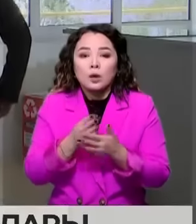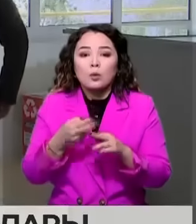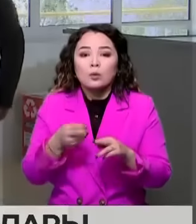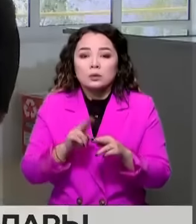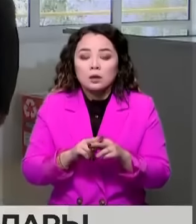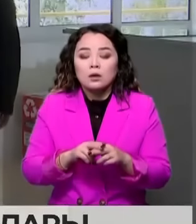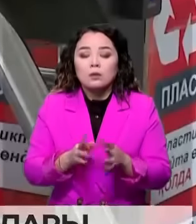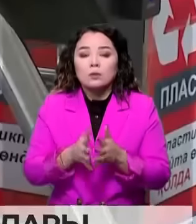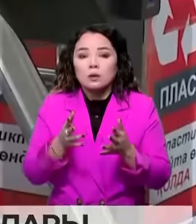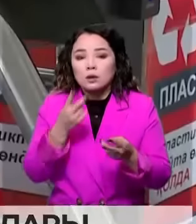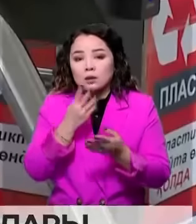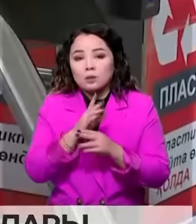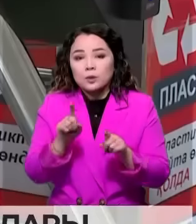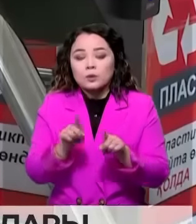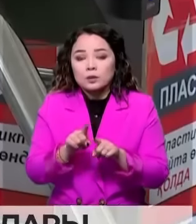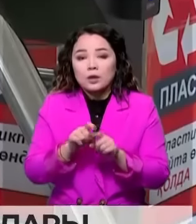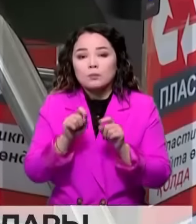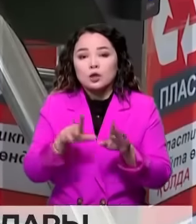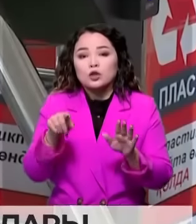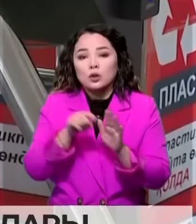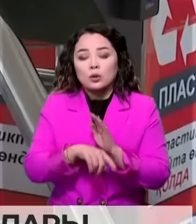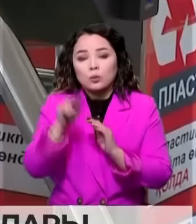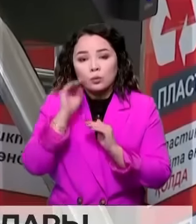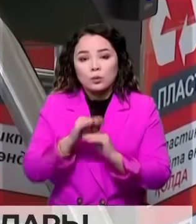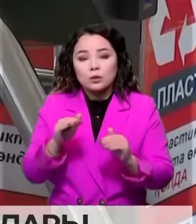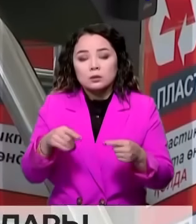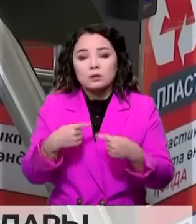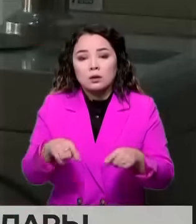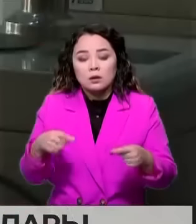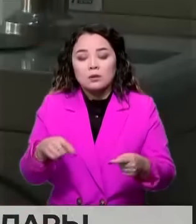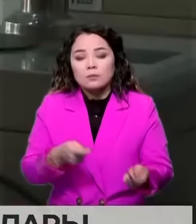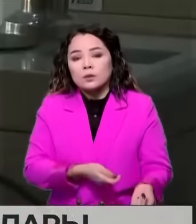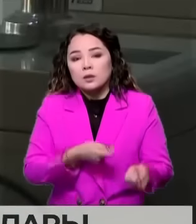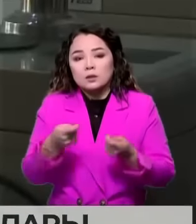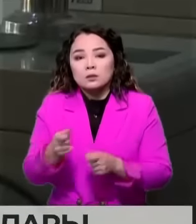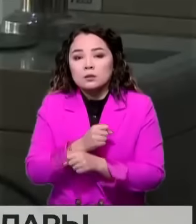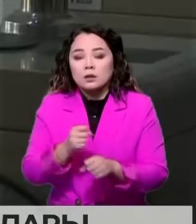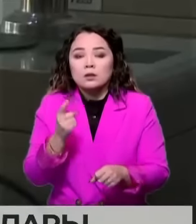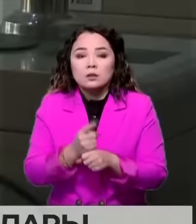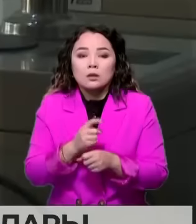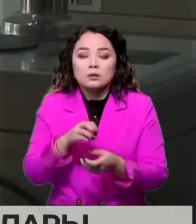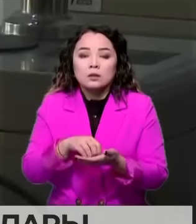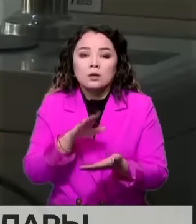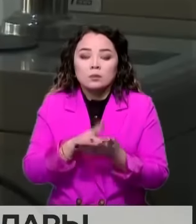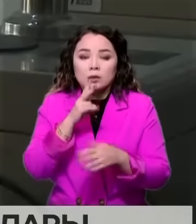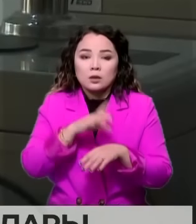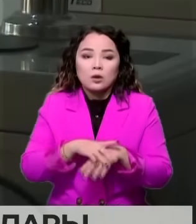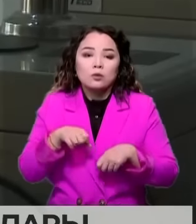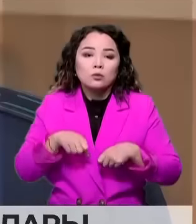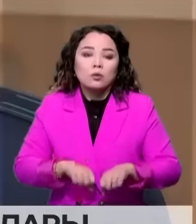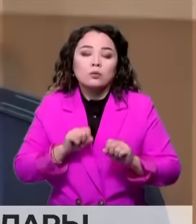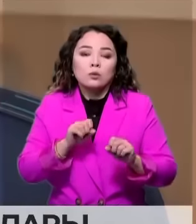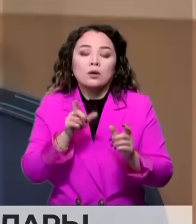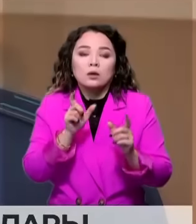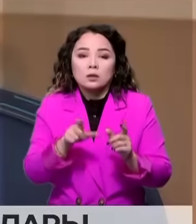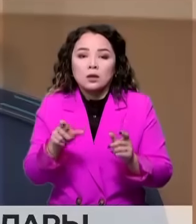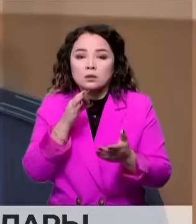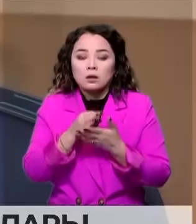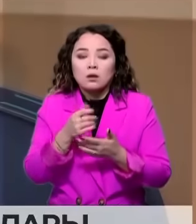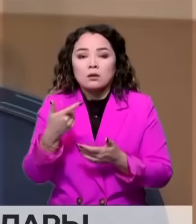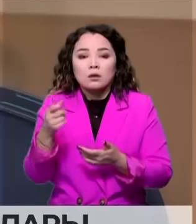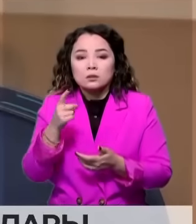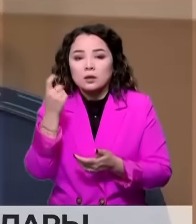Осындай қырағылыққа қарамастан, мектеп ішіне оқушылардың бөгде зат алып кіру деректері тіркелді, дейді құқық қорғаушылар. Газ